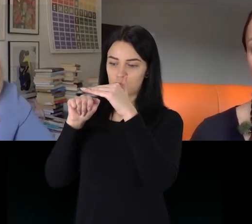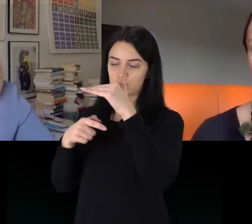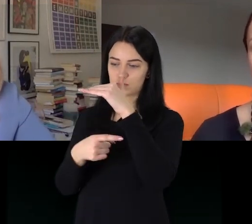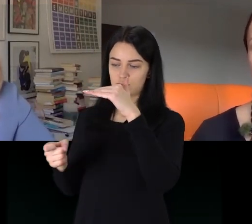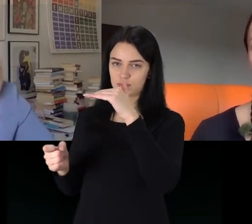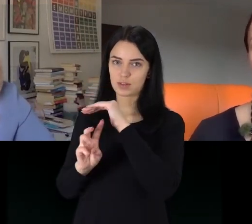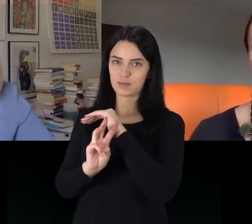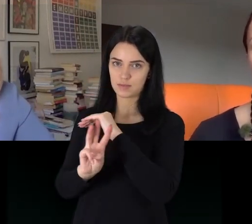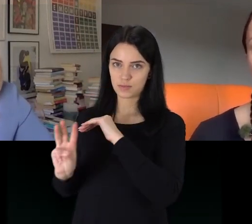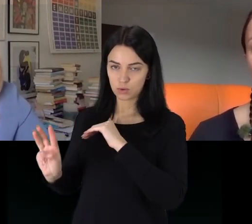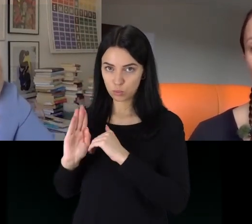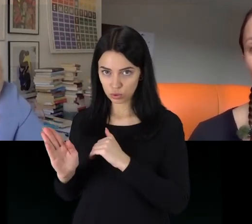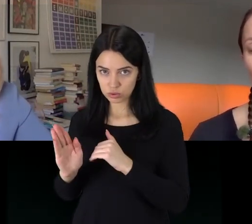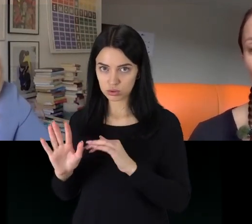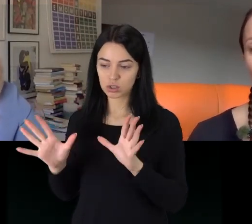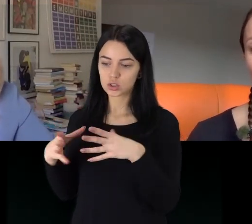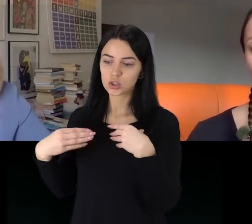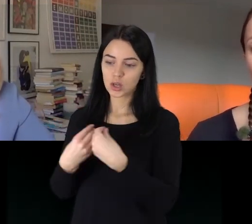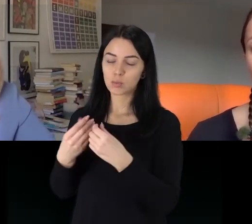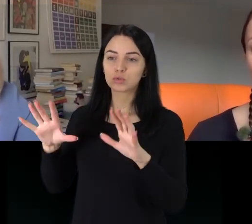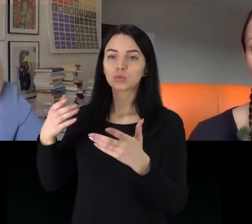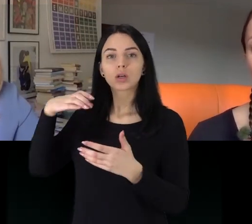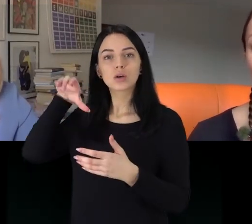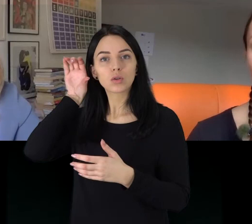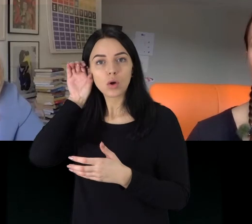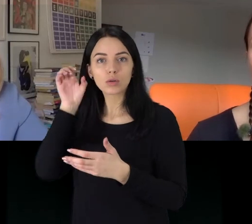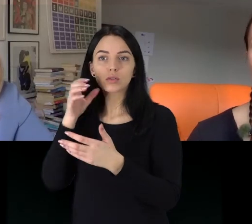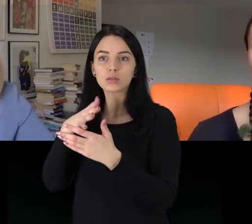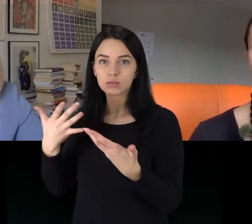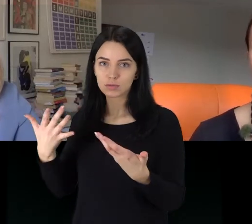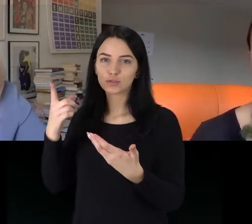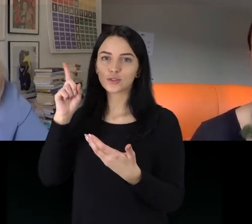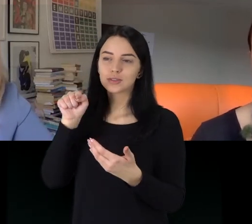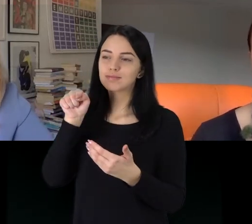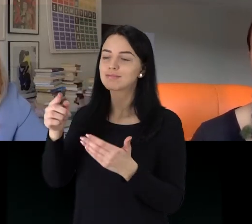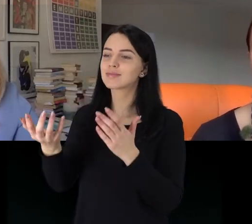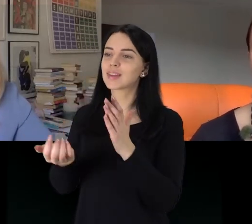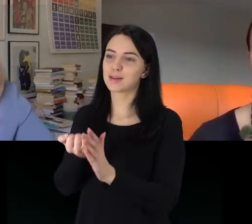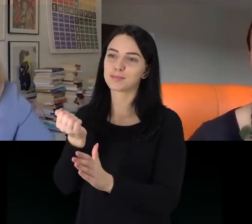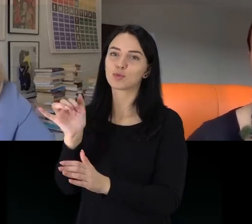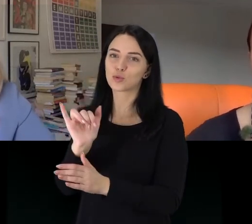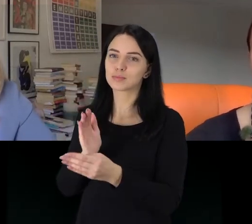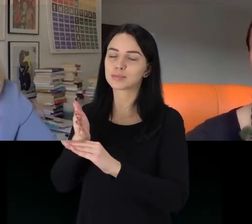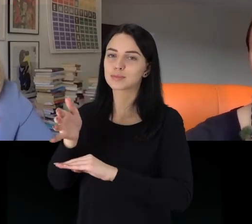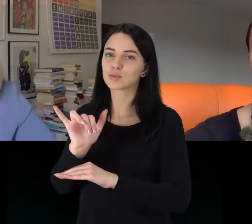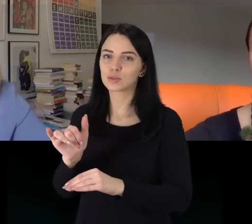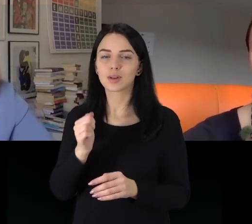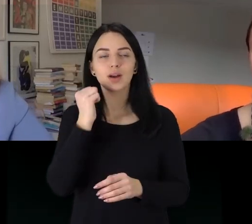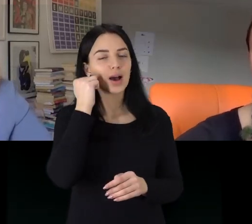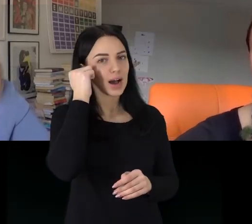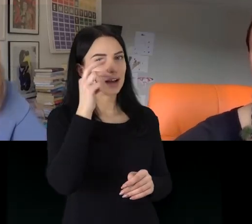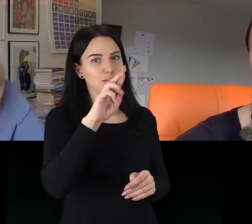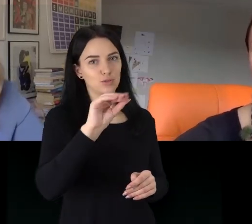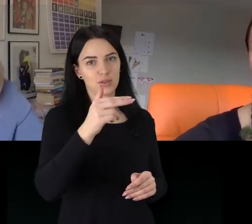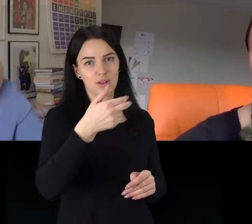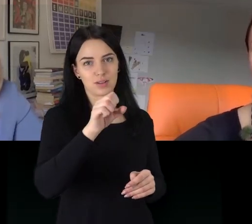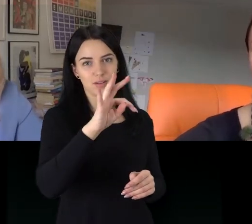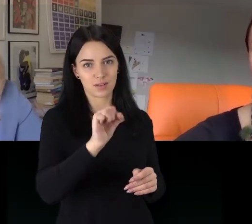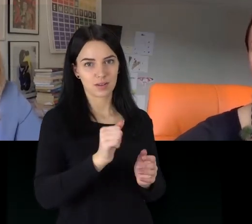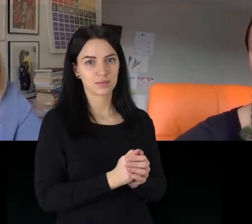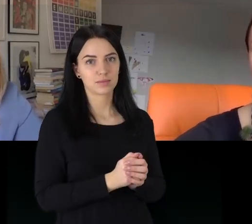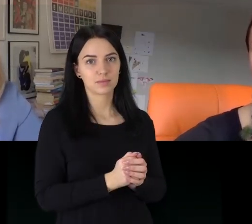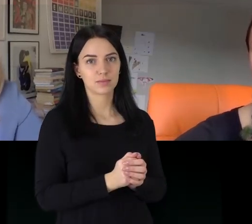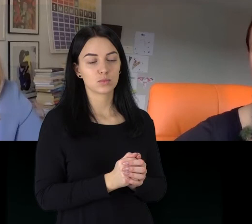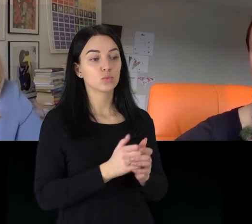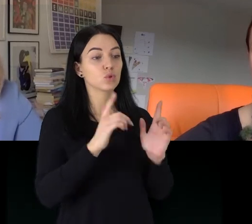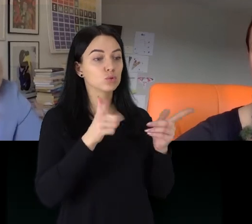kurios klausėsi ir kurioms aktualu žinotų, kur Jūs rasti. Labai ačiū, Renata. Iš tikrųjų, tai žinot, aš labai dėkoju, tikrai